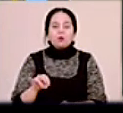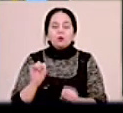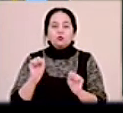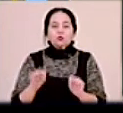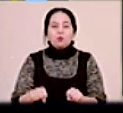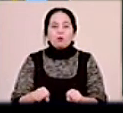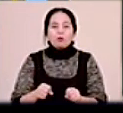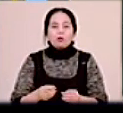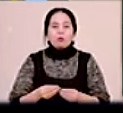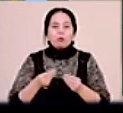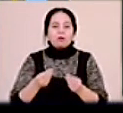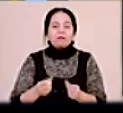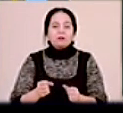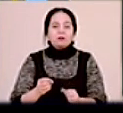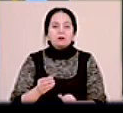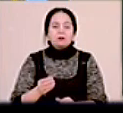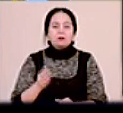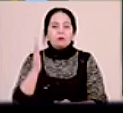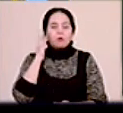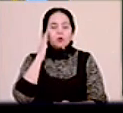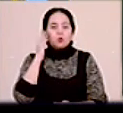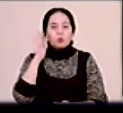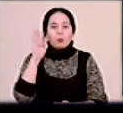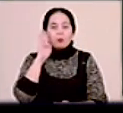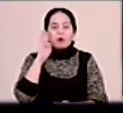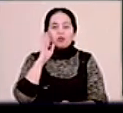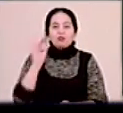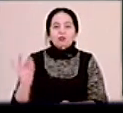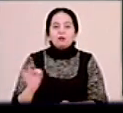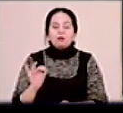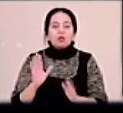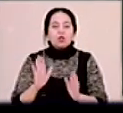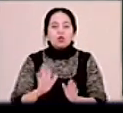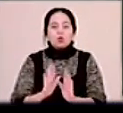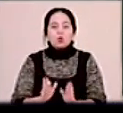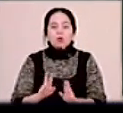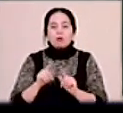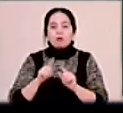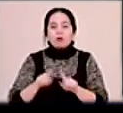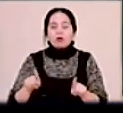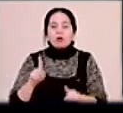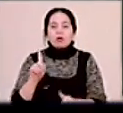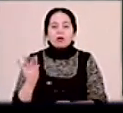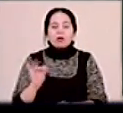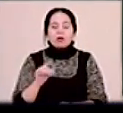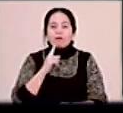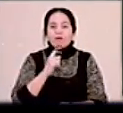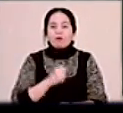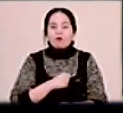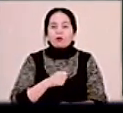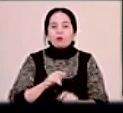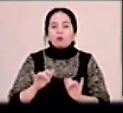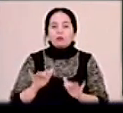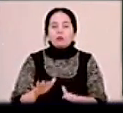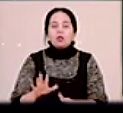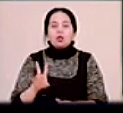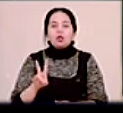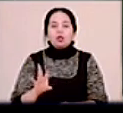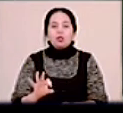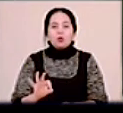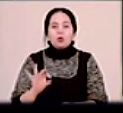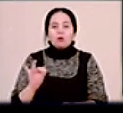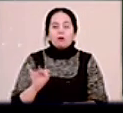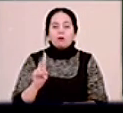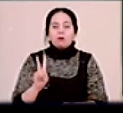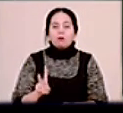сумел привить способному мальчику интерес не только к политике и военному делу, но и к медицине, и